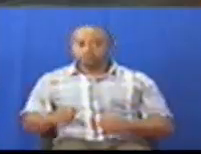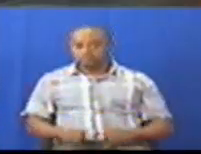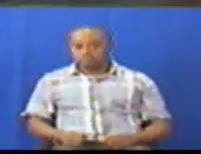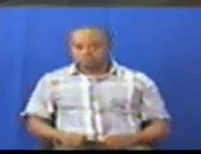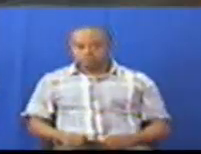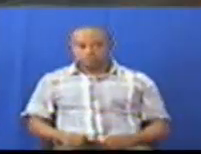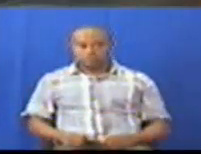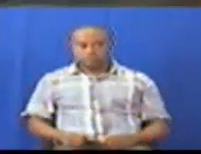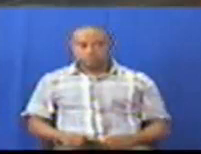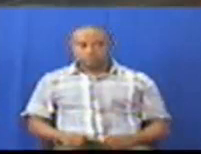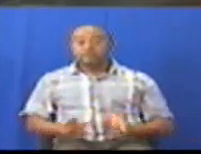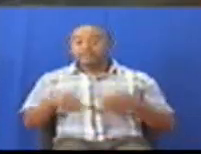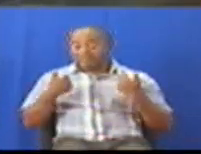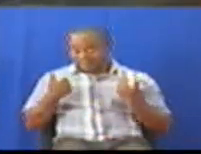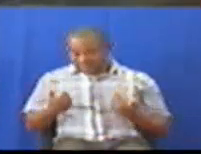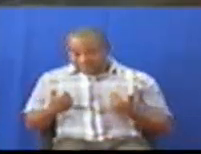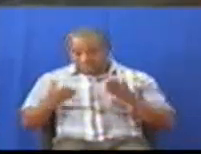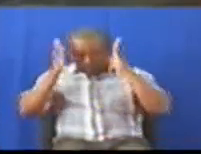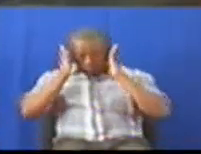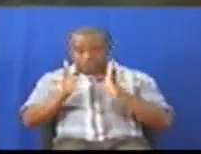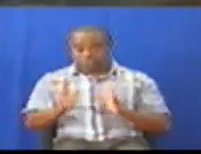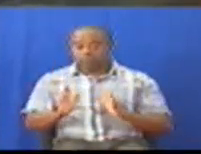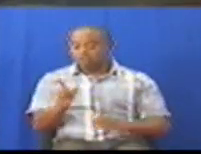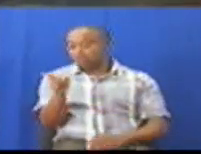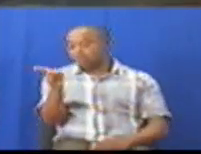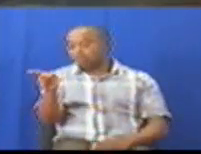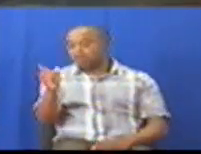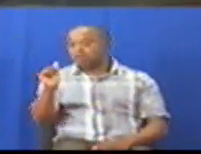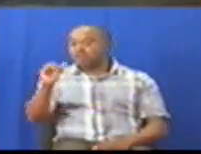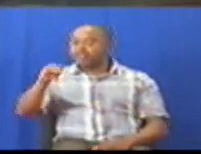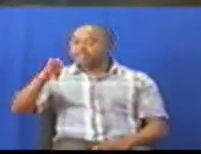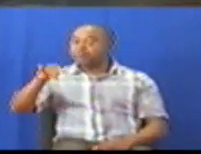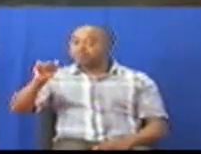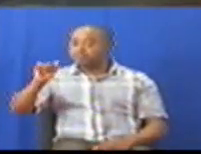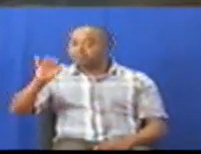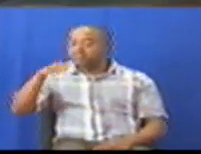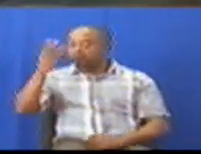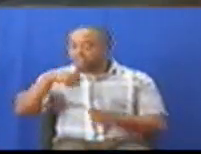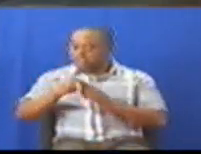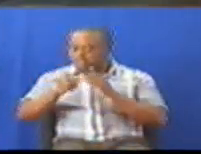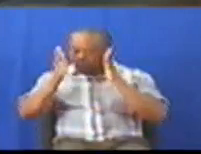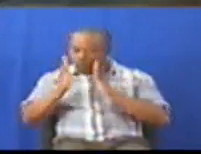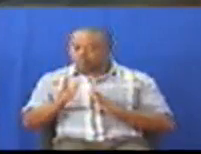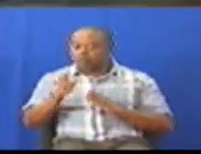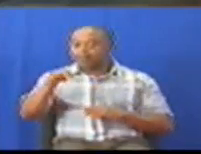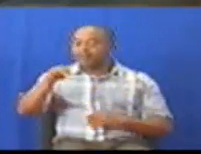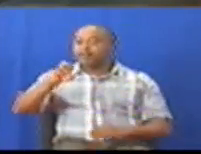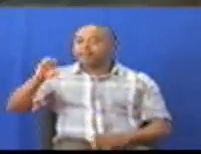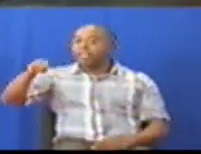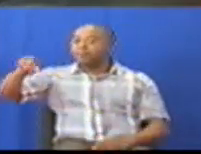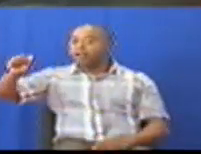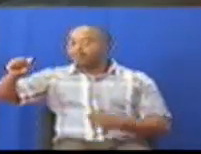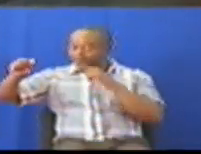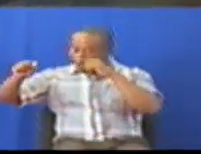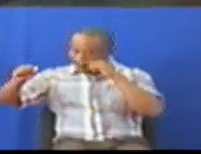Aya, nilikuwa nimemtaja Mheshimiwa Gimbi Doto Masaba, atafuatiwa na Mheshimiwa Neema Mgaya, Mheshimiwa